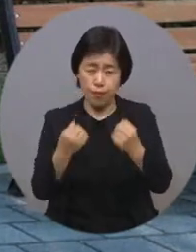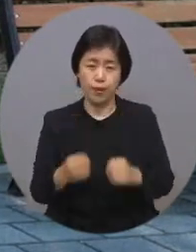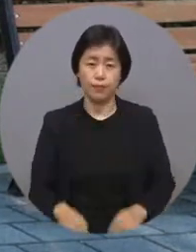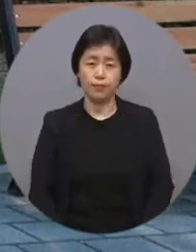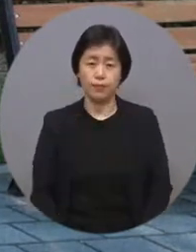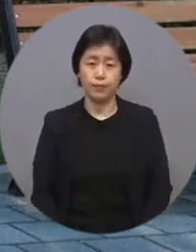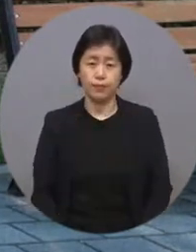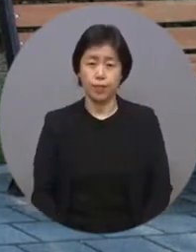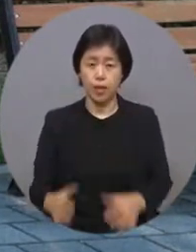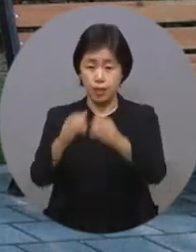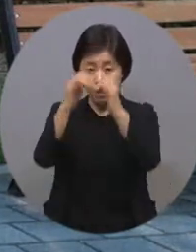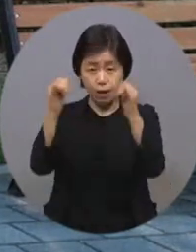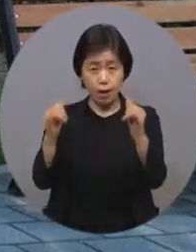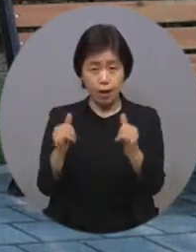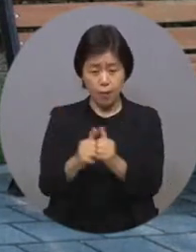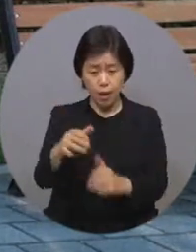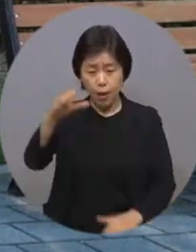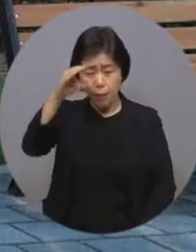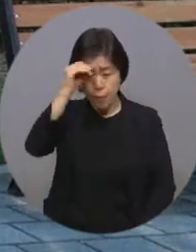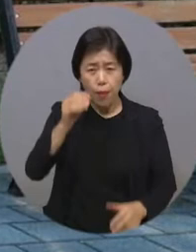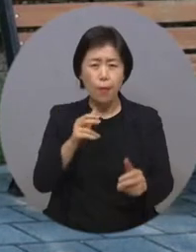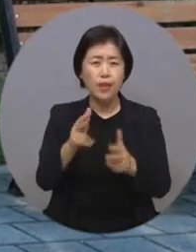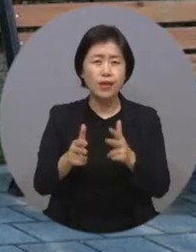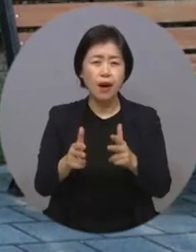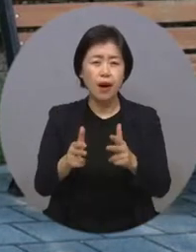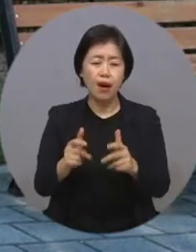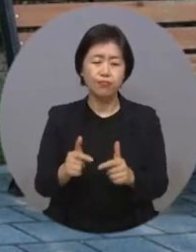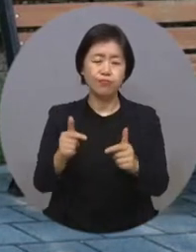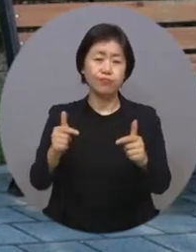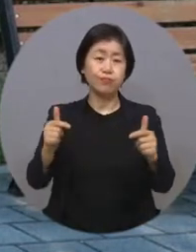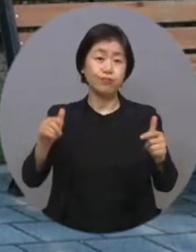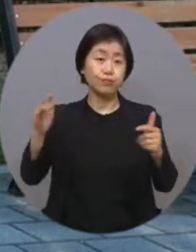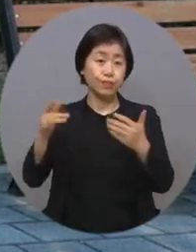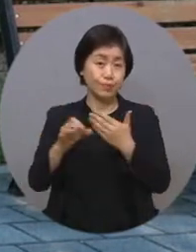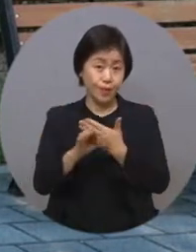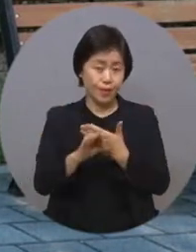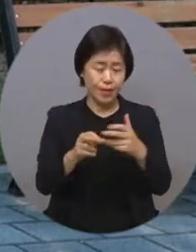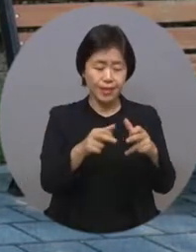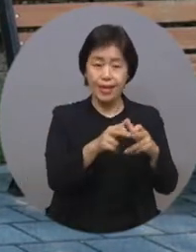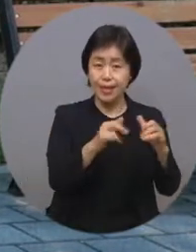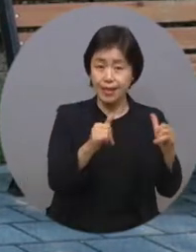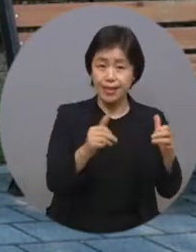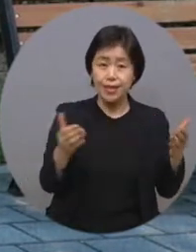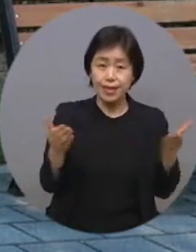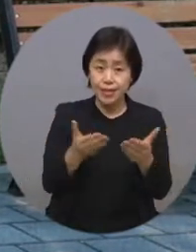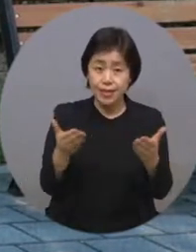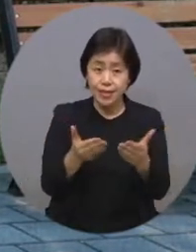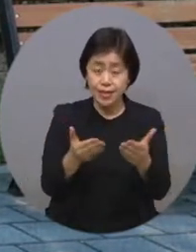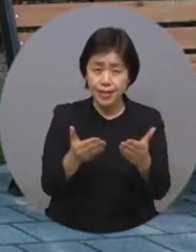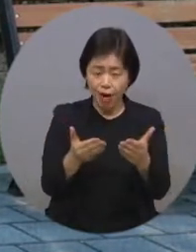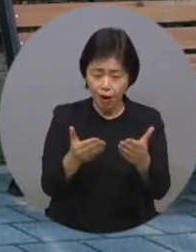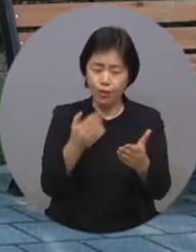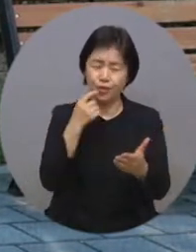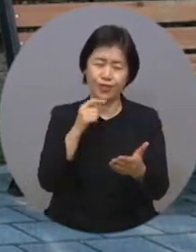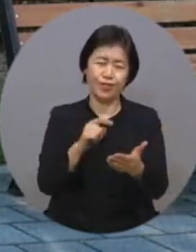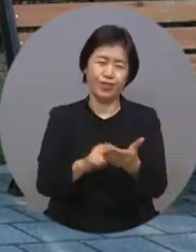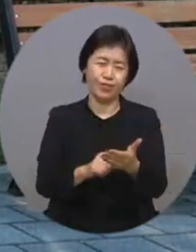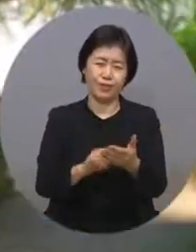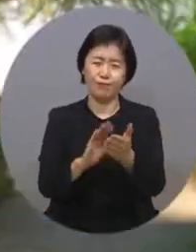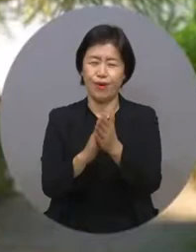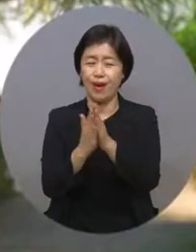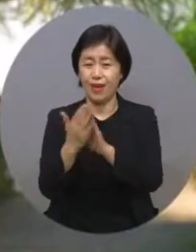이렇게 사회의 모범적인 기업들이 하나둘씩 늘어간다면 장애인 근로자들을 바라보는 시선 또한 달라질 수 있지